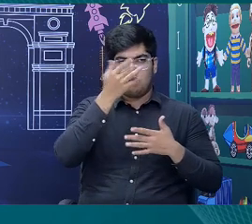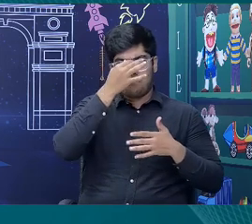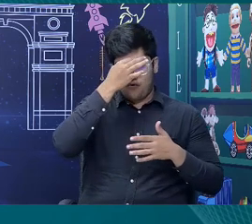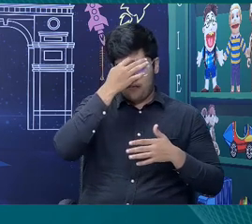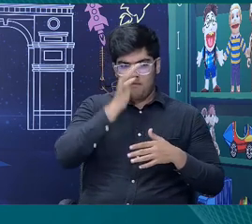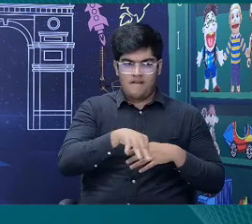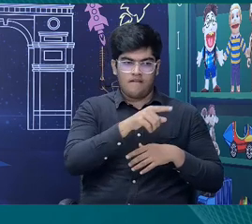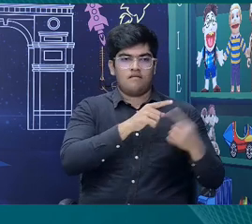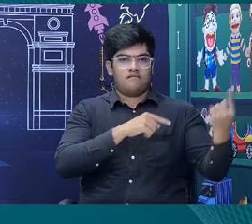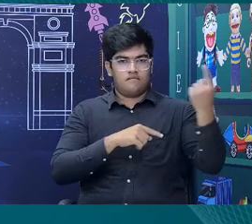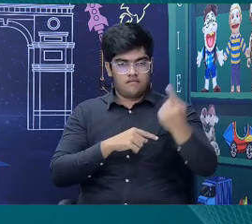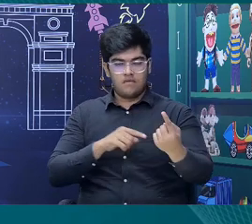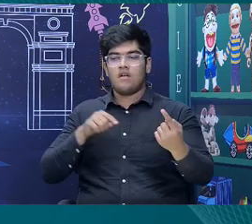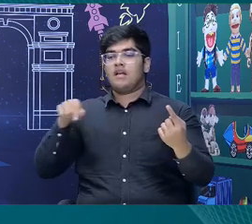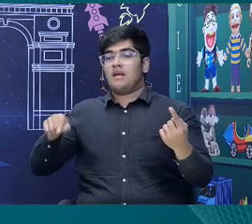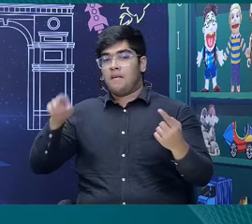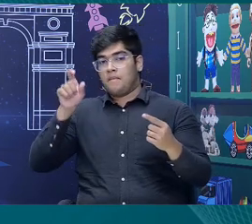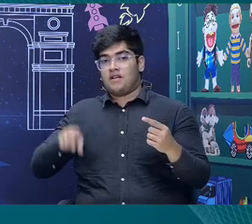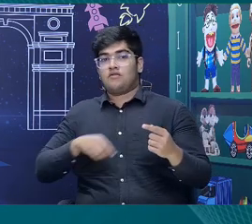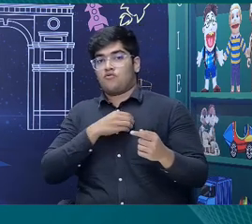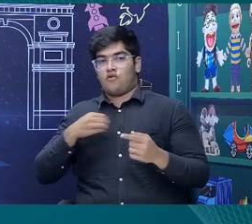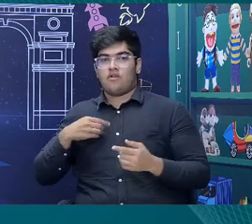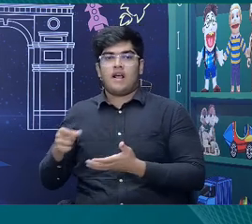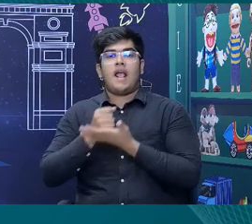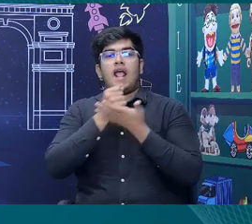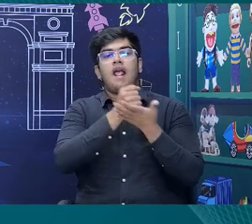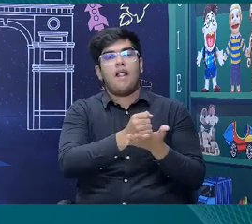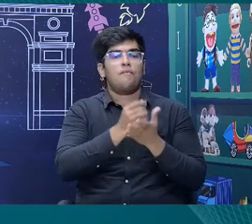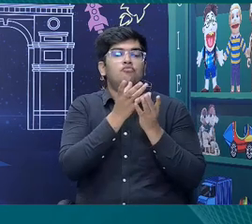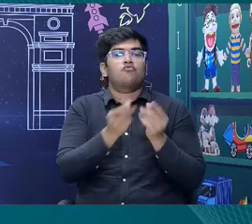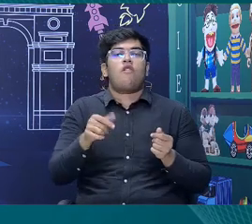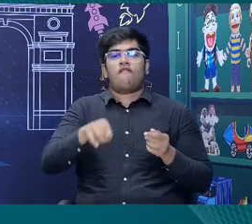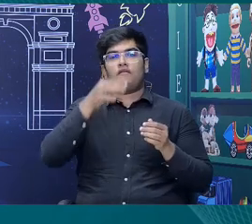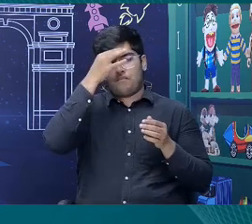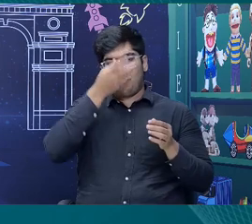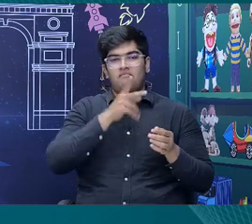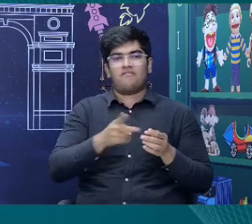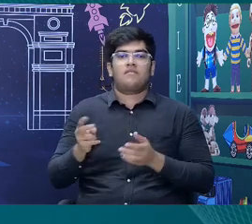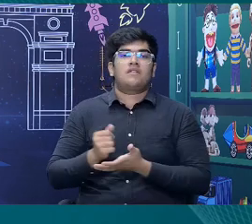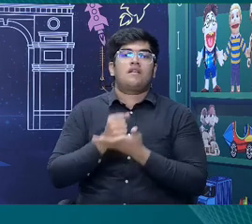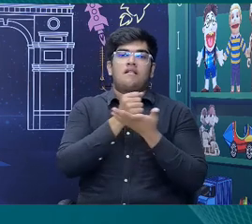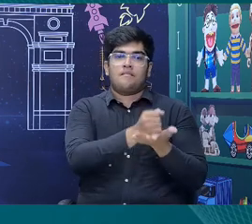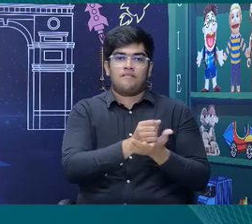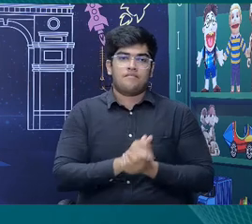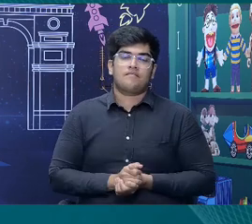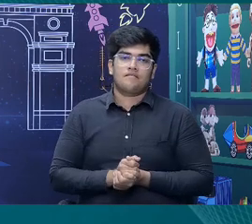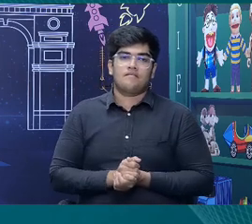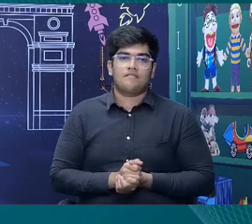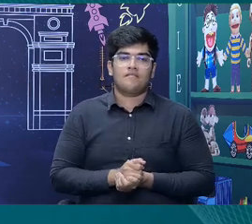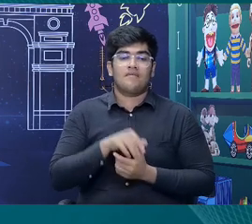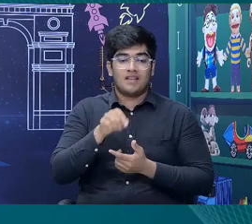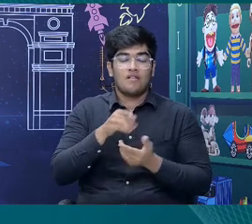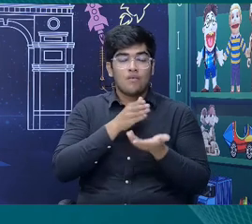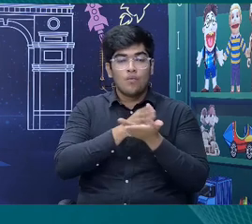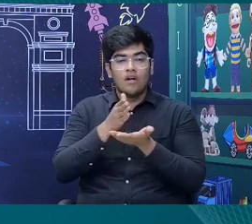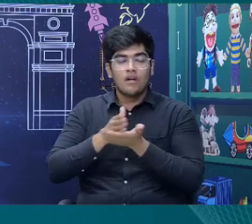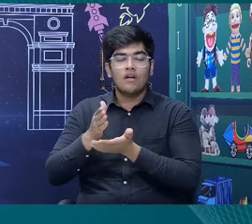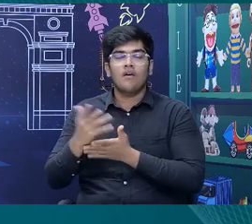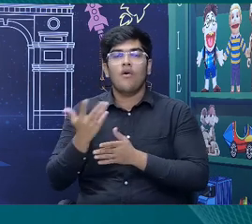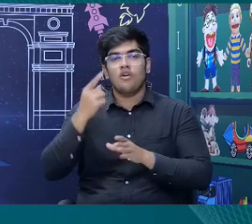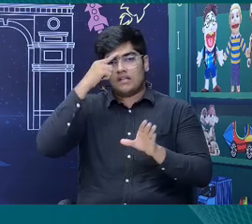थेरेपिस्ट हु विल हेल्प द क्लाइंट सॉल्व दैट प्रॉब्लम वेर एज दिस थेरेपी अप्रोच इज मोस्टली फॉर साइकोलॉजिकल